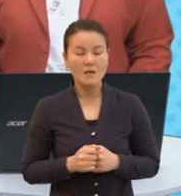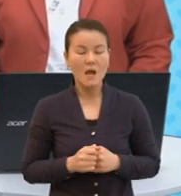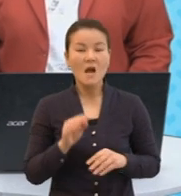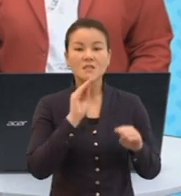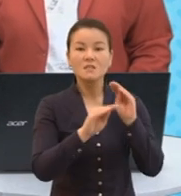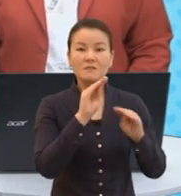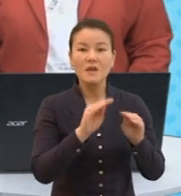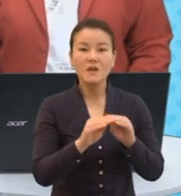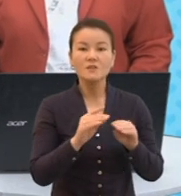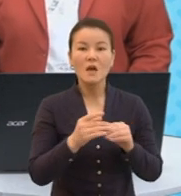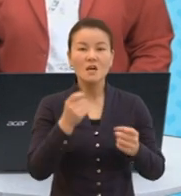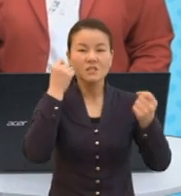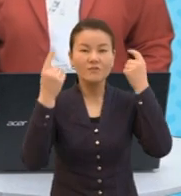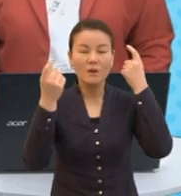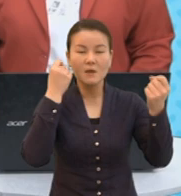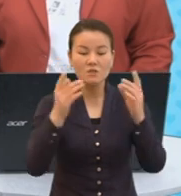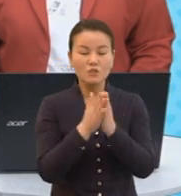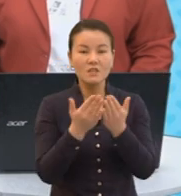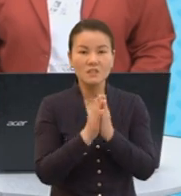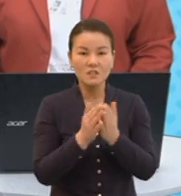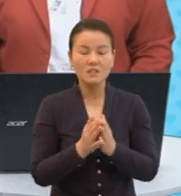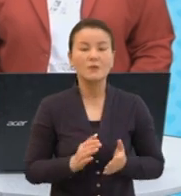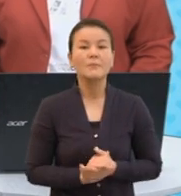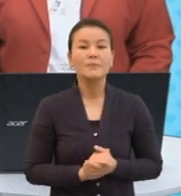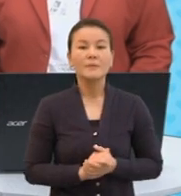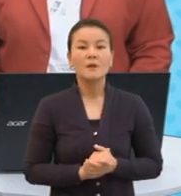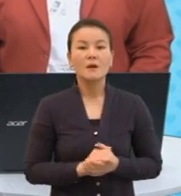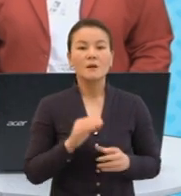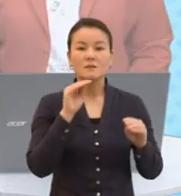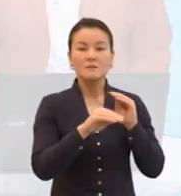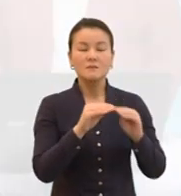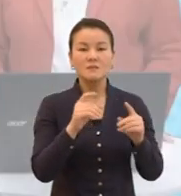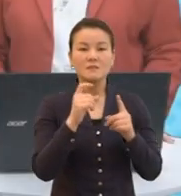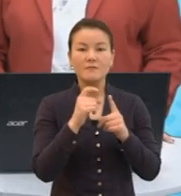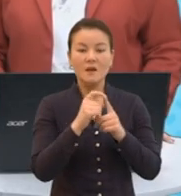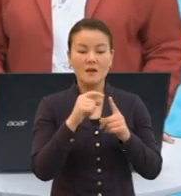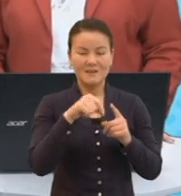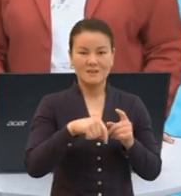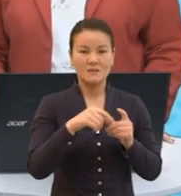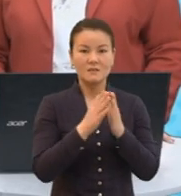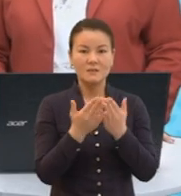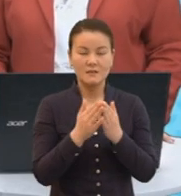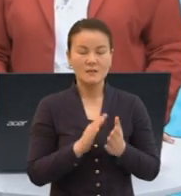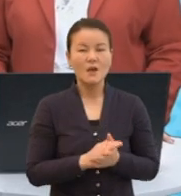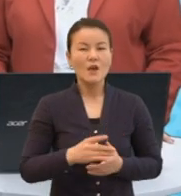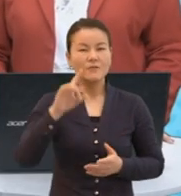Составляются справочники и каталоги. Располагаются слова в словарях. Великий